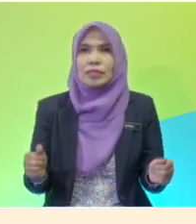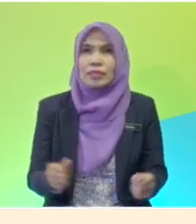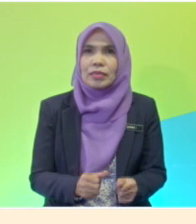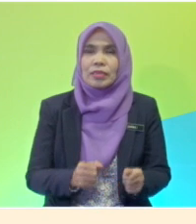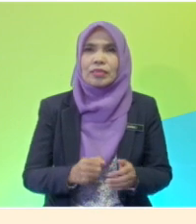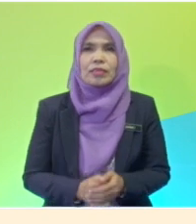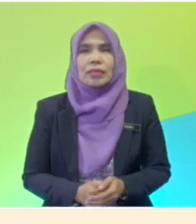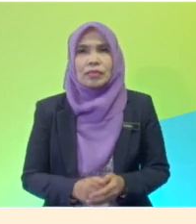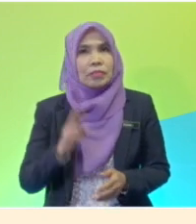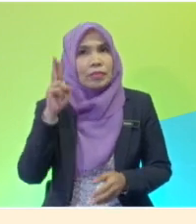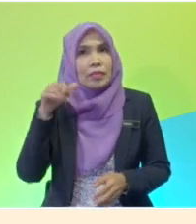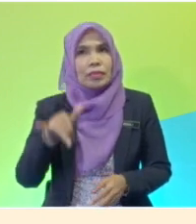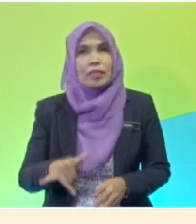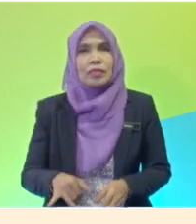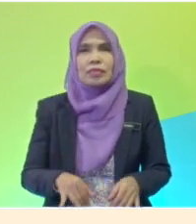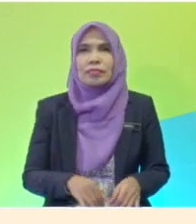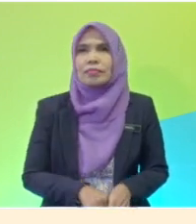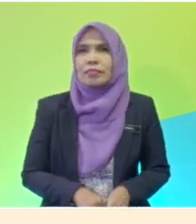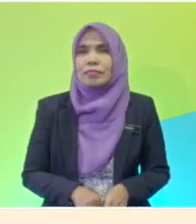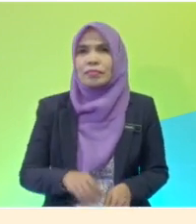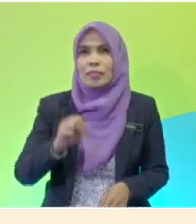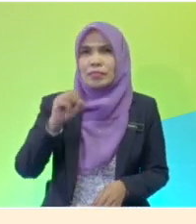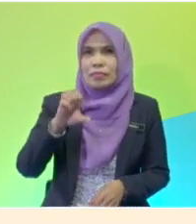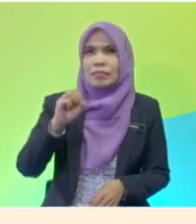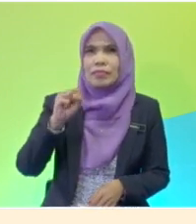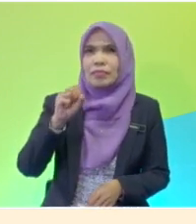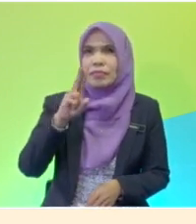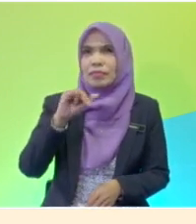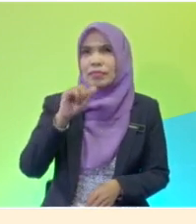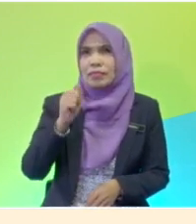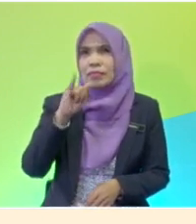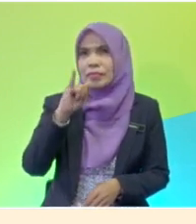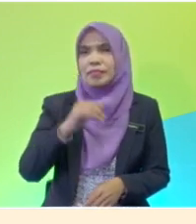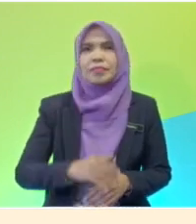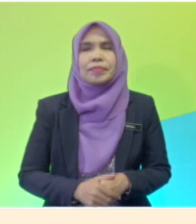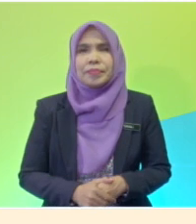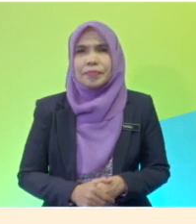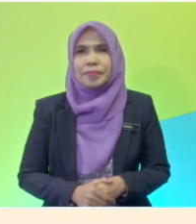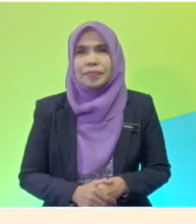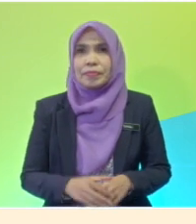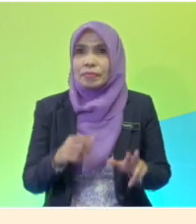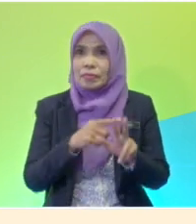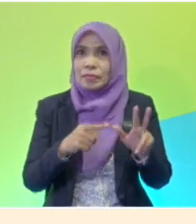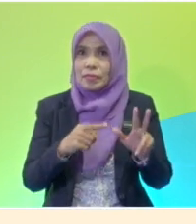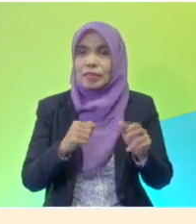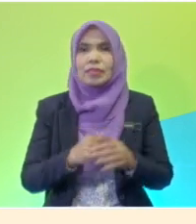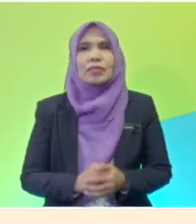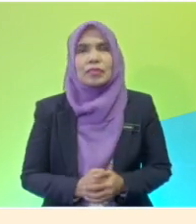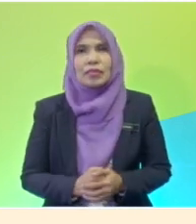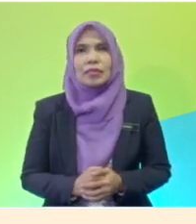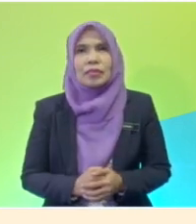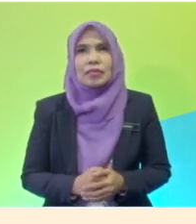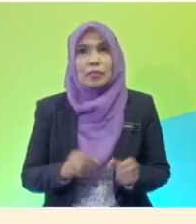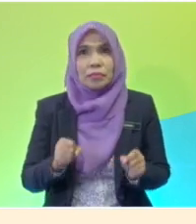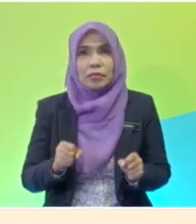dia kenal diri dia maka baru dia boleh letakkanlah diri untuk membina alternatif yang sesuai yang amanah akhirnya